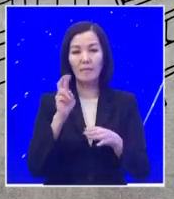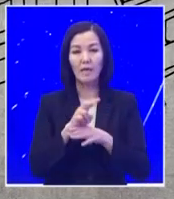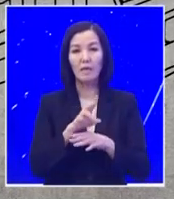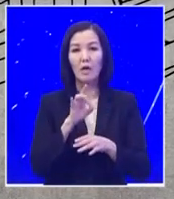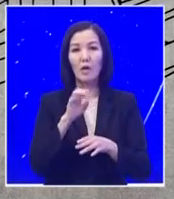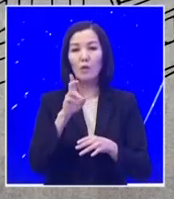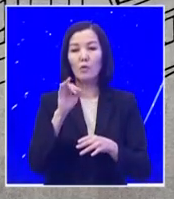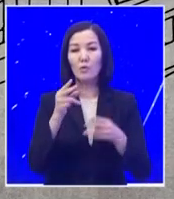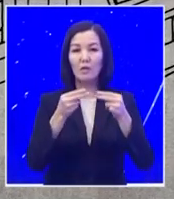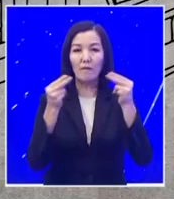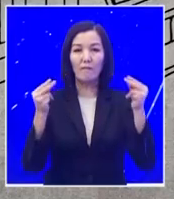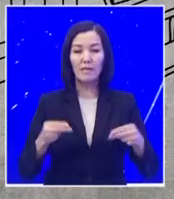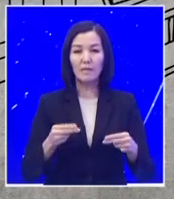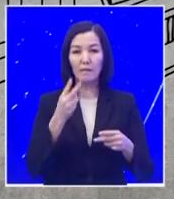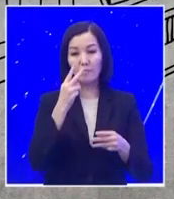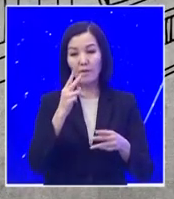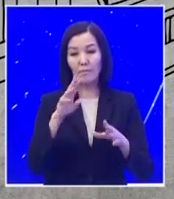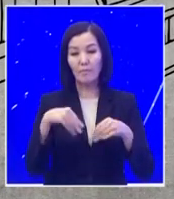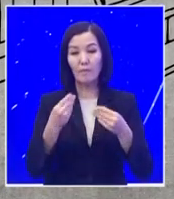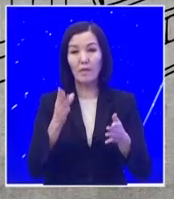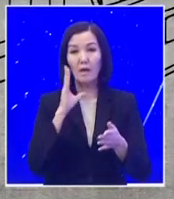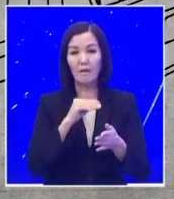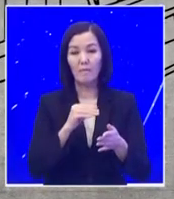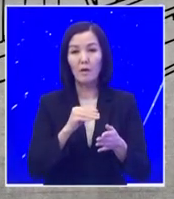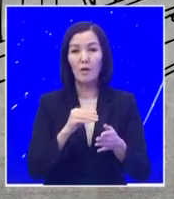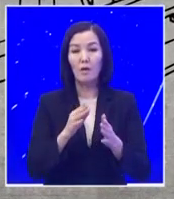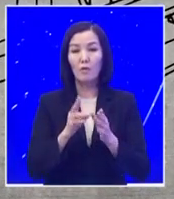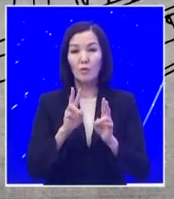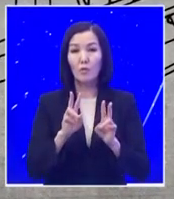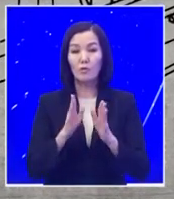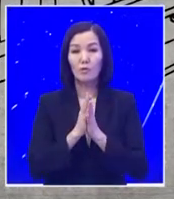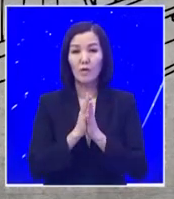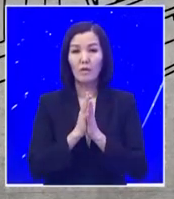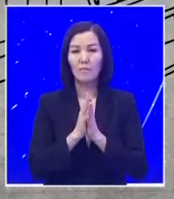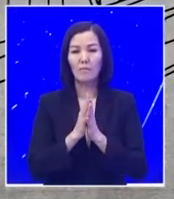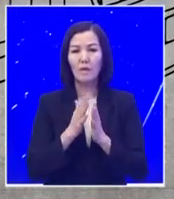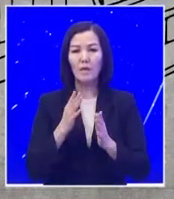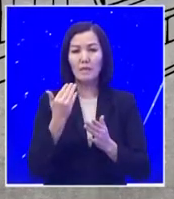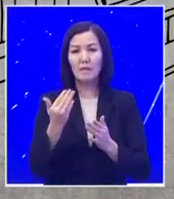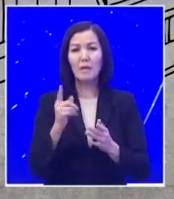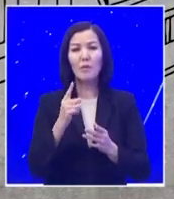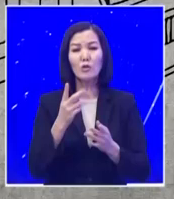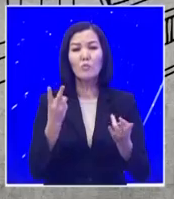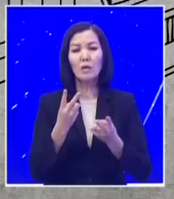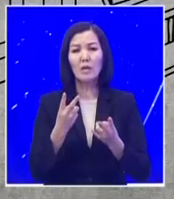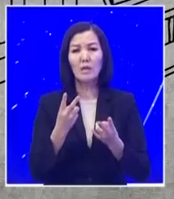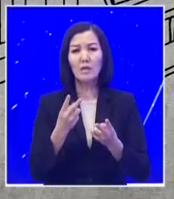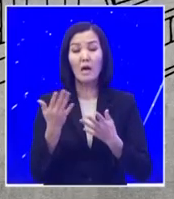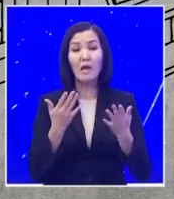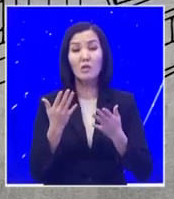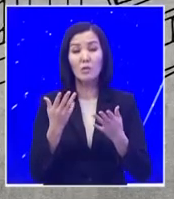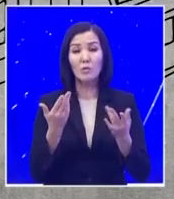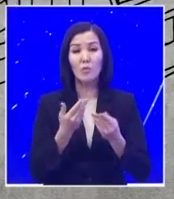вестник» менде, мен қарап болдым, сізге бере алам. Тек сұрайтыным, сізге ол не үшін керек еді, қай жерін оқымақсыз